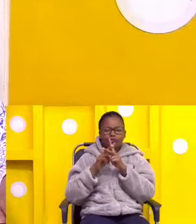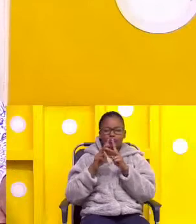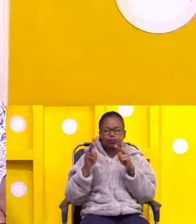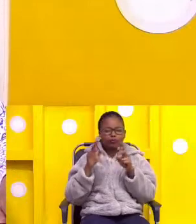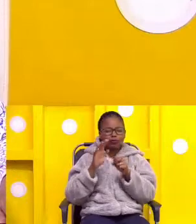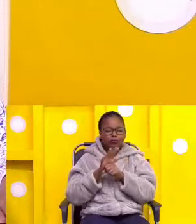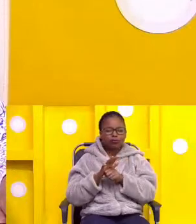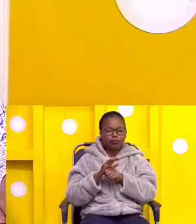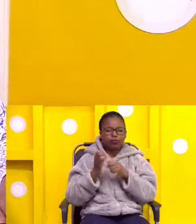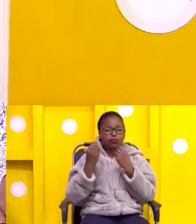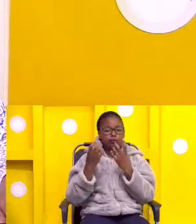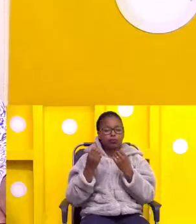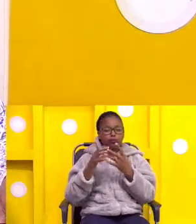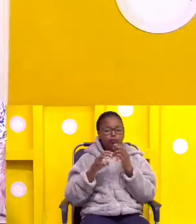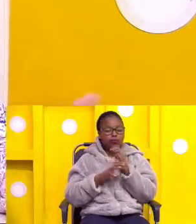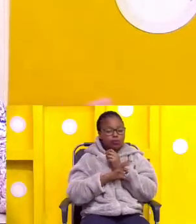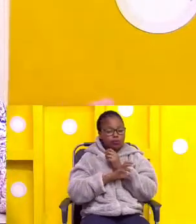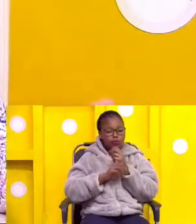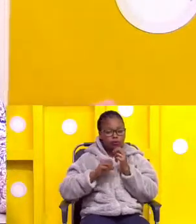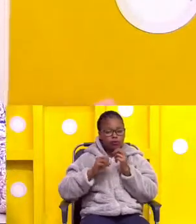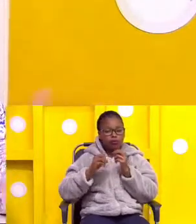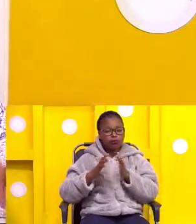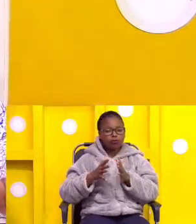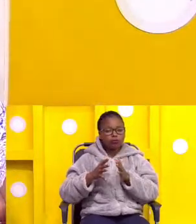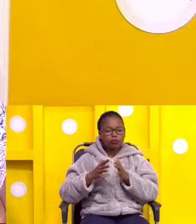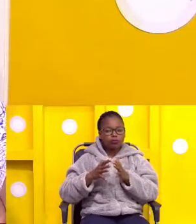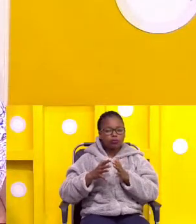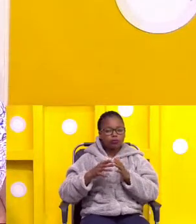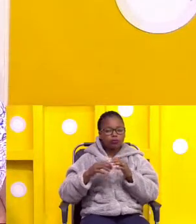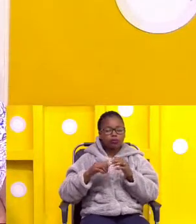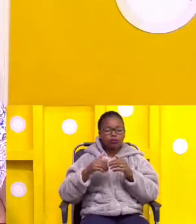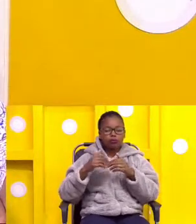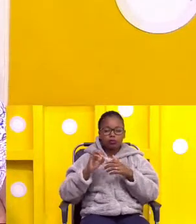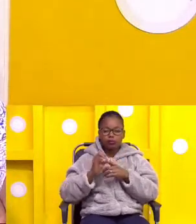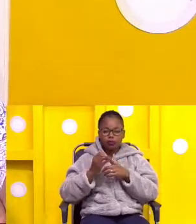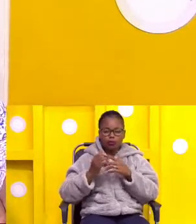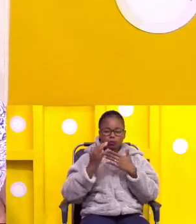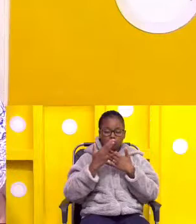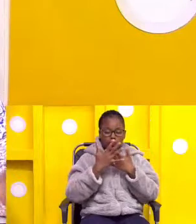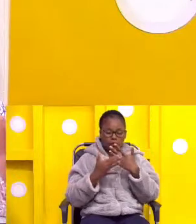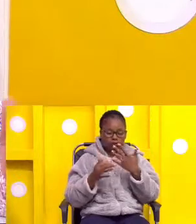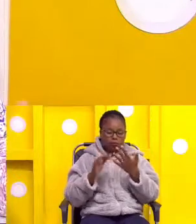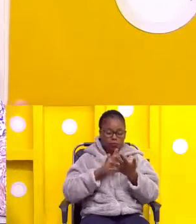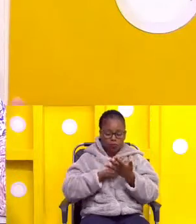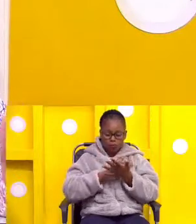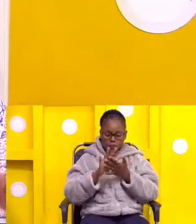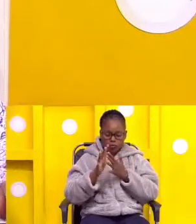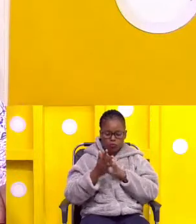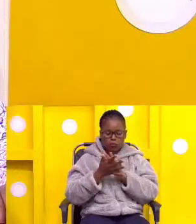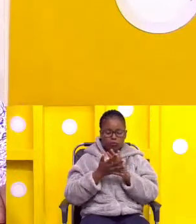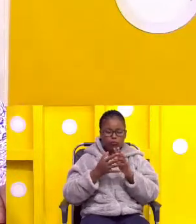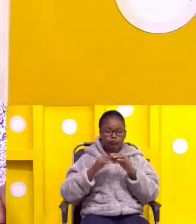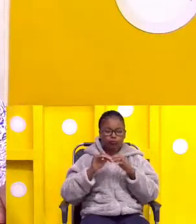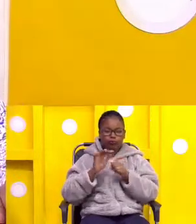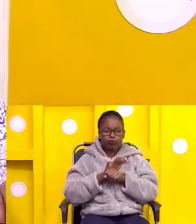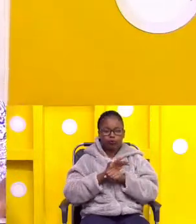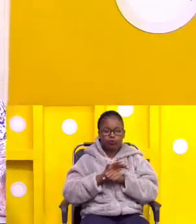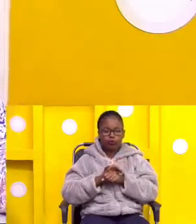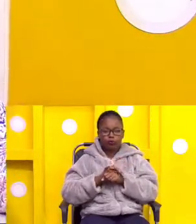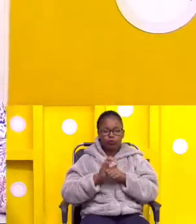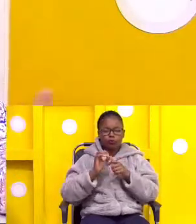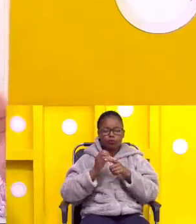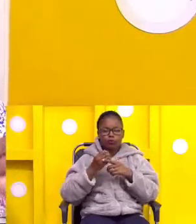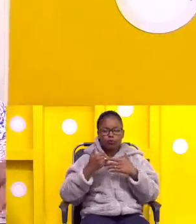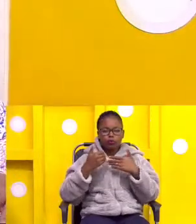ao ni aici aingi ao moko mao ni maiti thakame aingi ao ni mari uhinga munene aingi